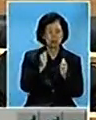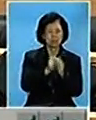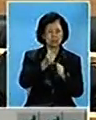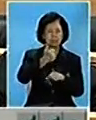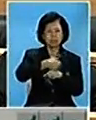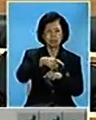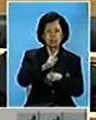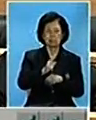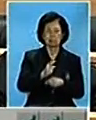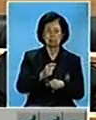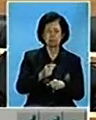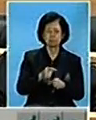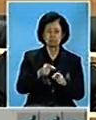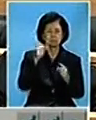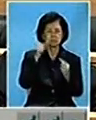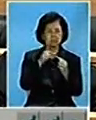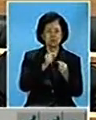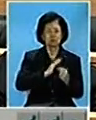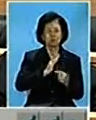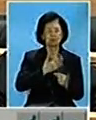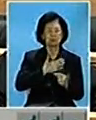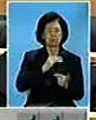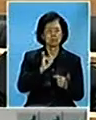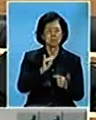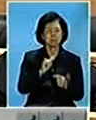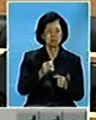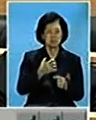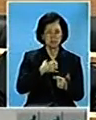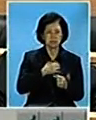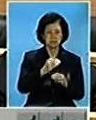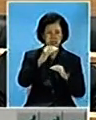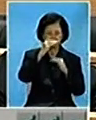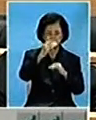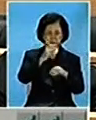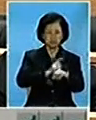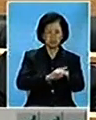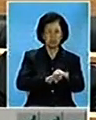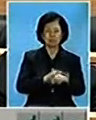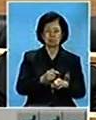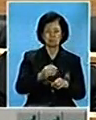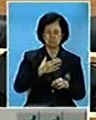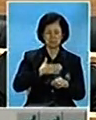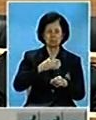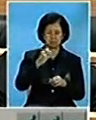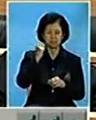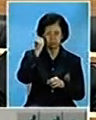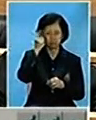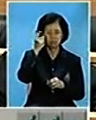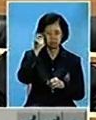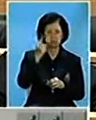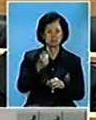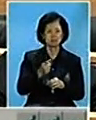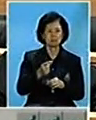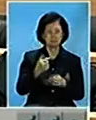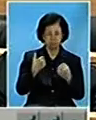วของผมสิ่งที่ท่านประธานบอกว่าอยากจะจำกัดเวลานั้นเนี่ยผมเองเข้าใจดีครับว่าเร